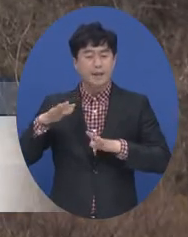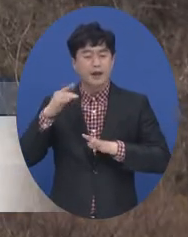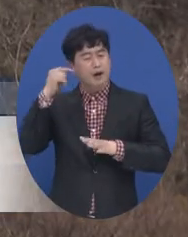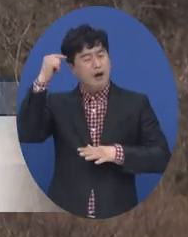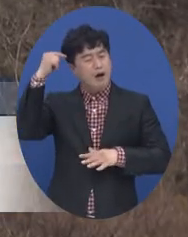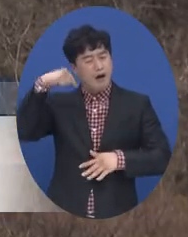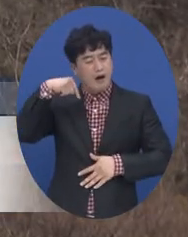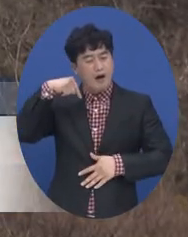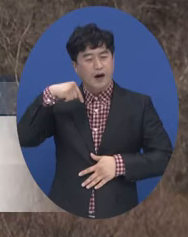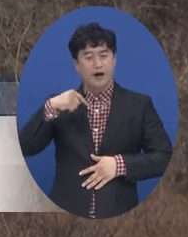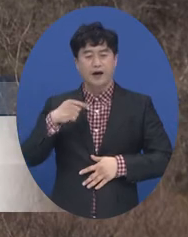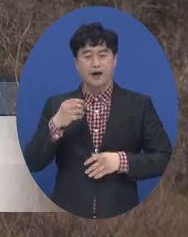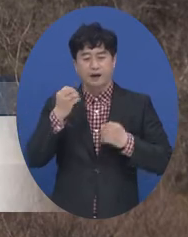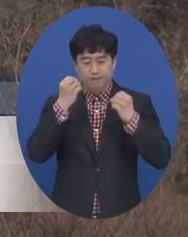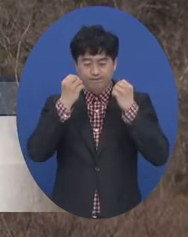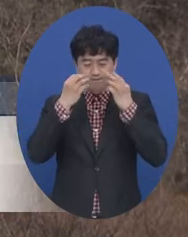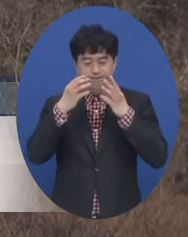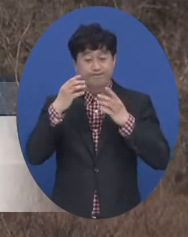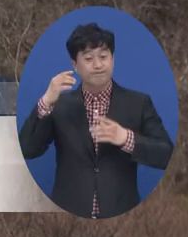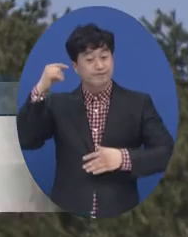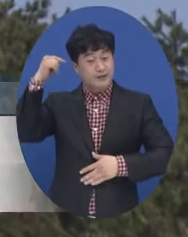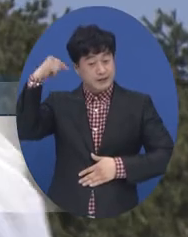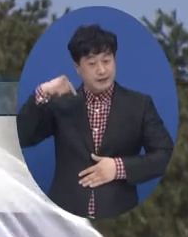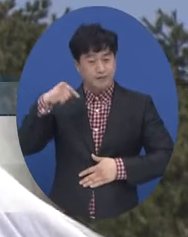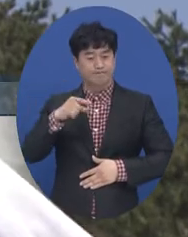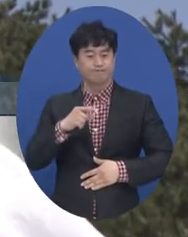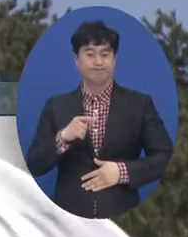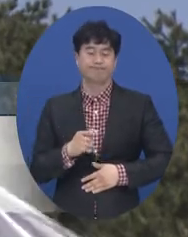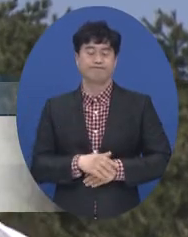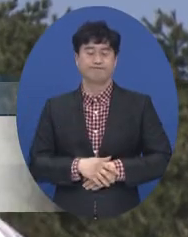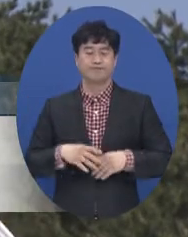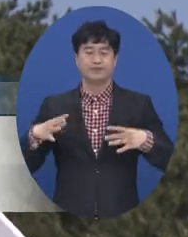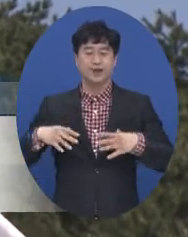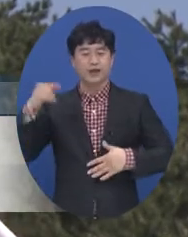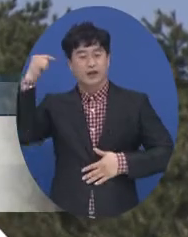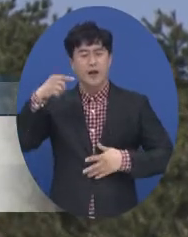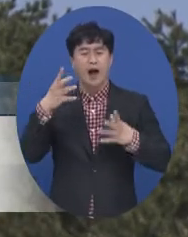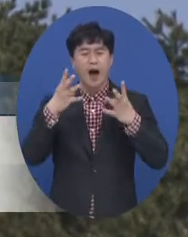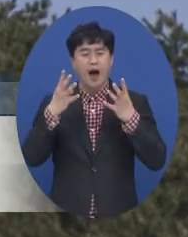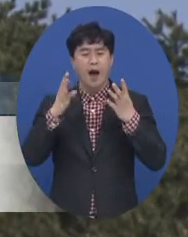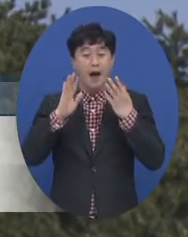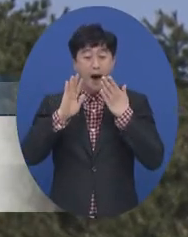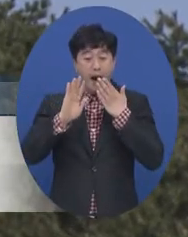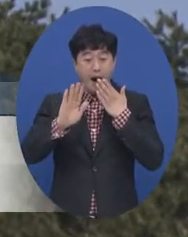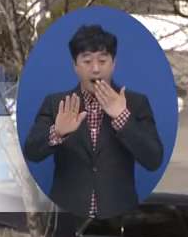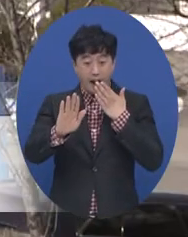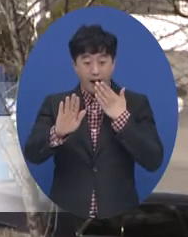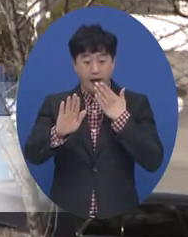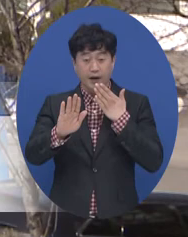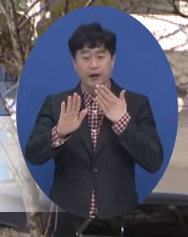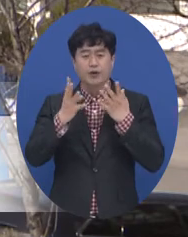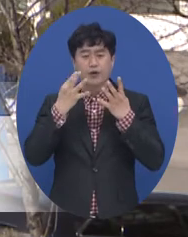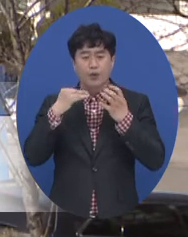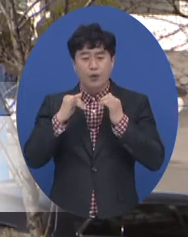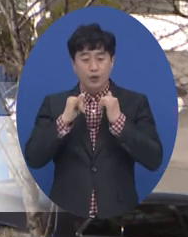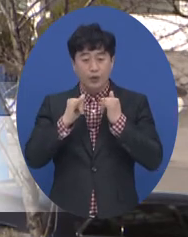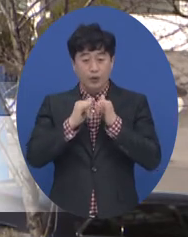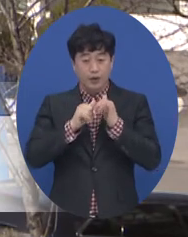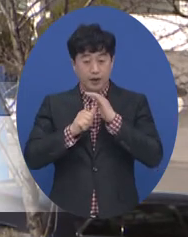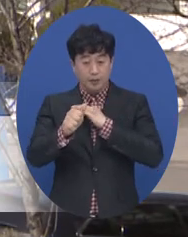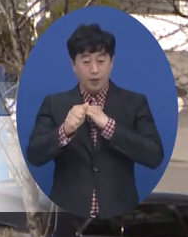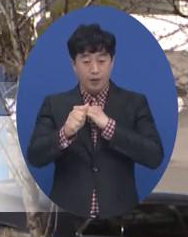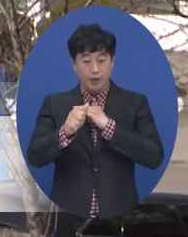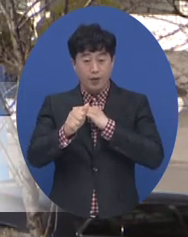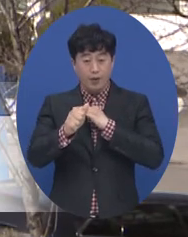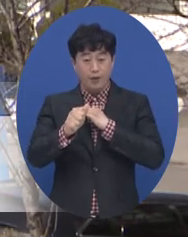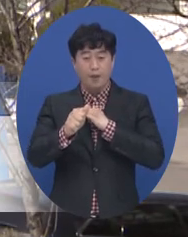되게 산뜻한 느낌이기도 하고 자랑스럽게 느껴지고, 앞으로 경기도를 대표해서 많이